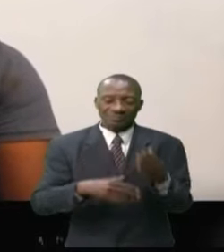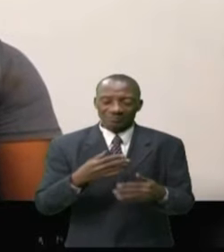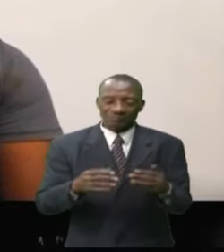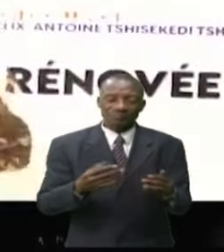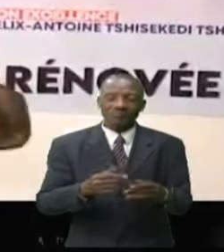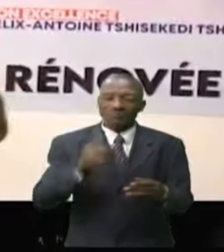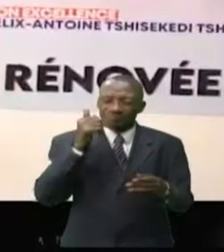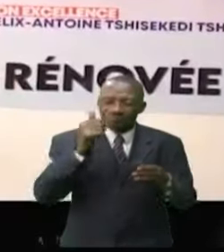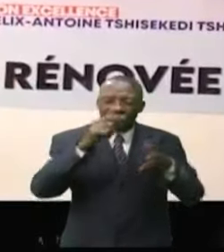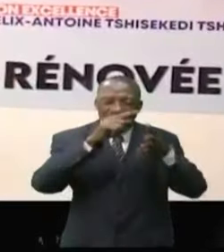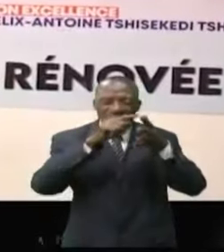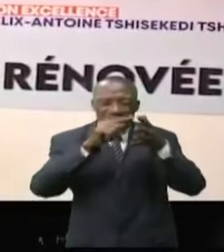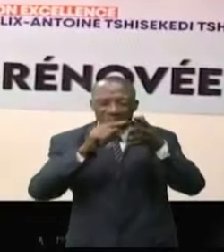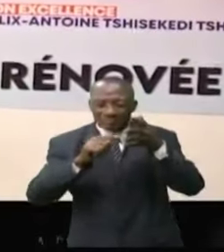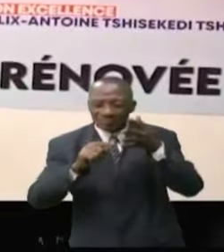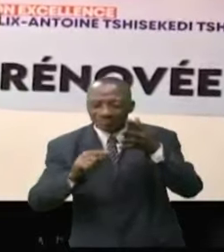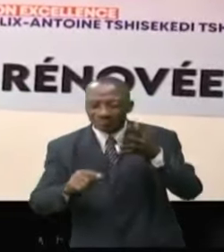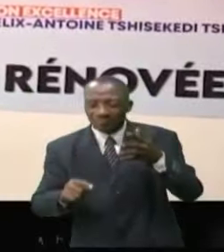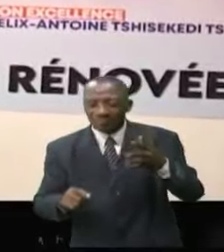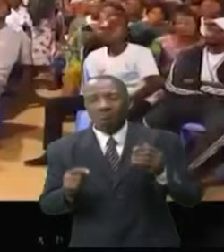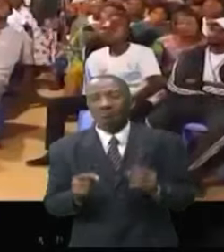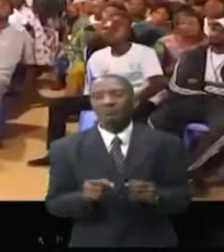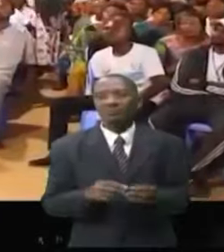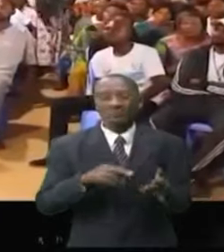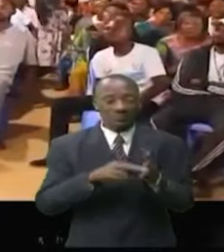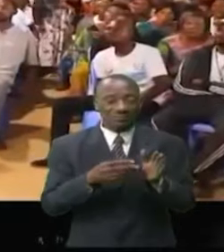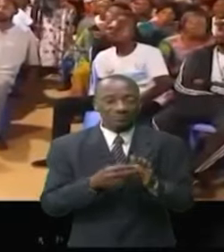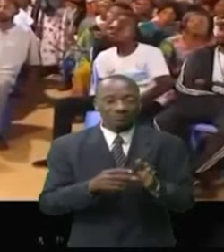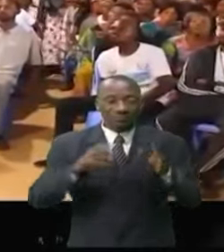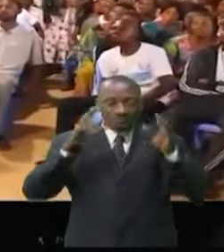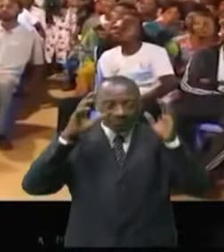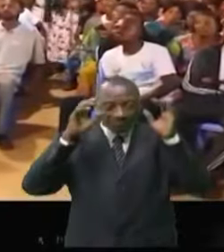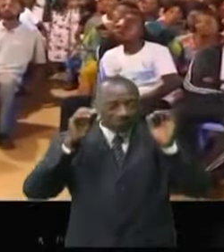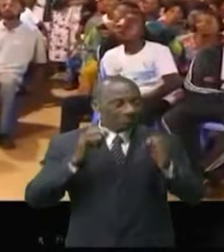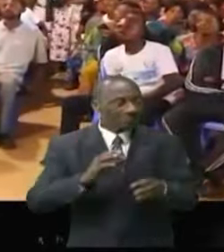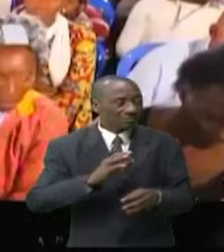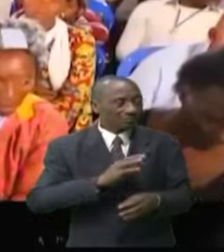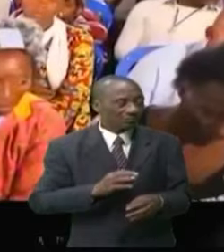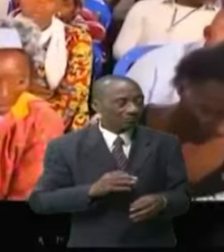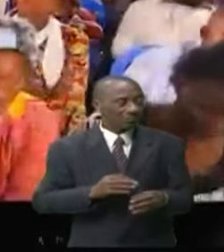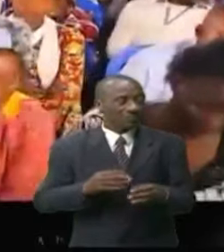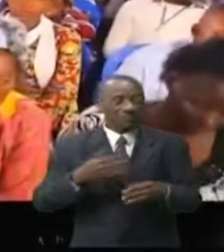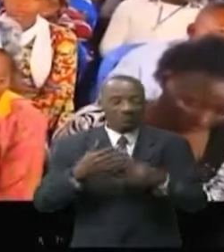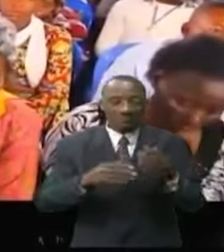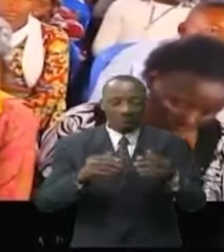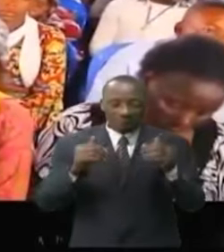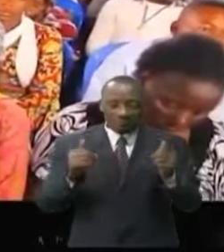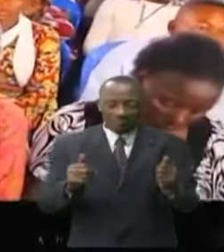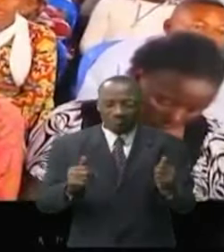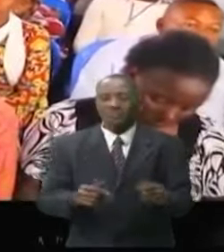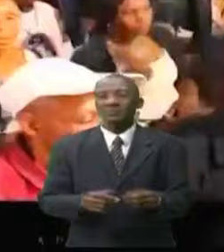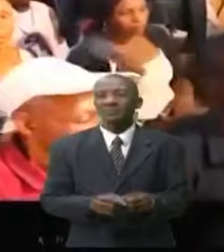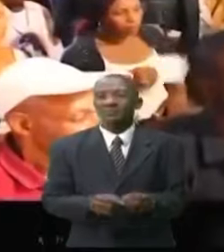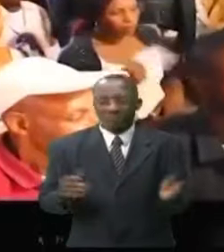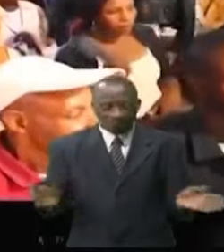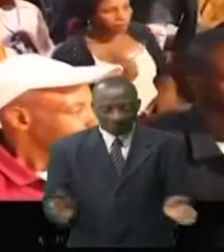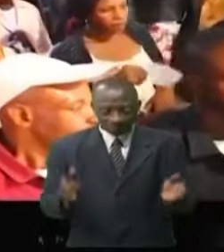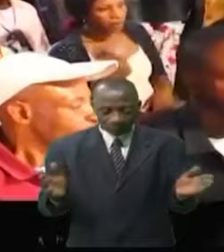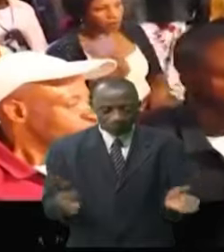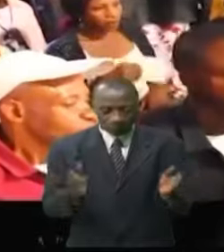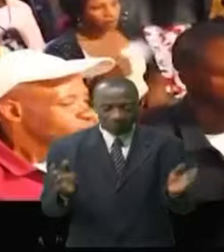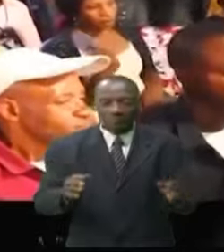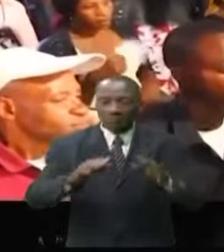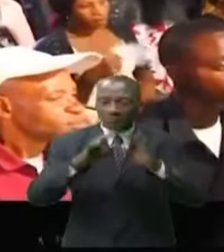2e mandat à devant lieutenant réaffirm l'engagement de la VFR soutenir la